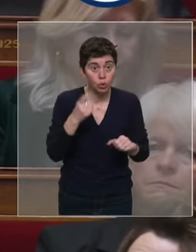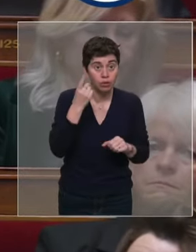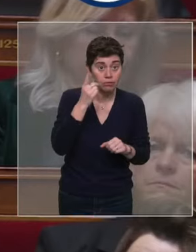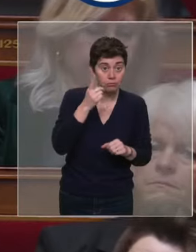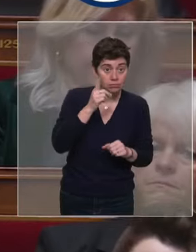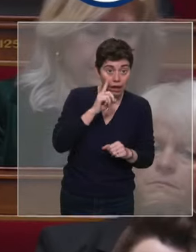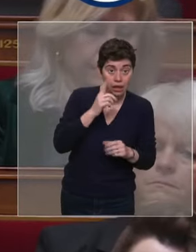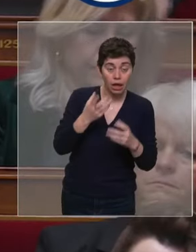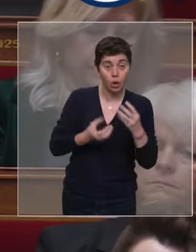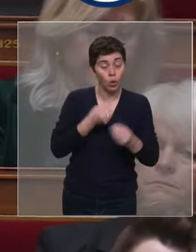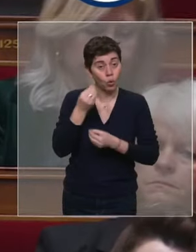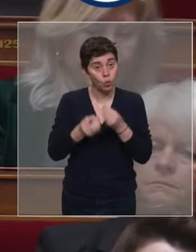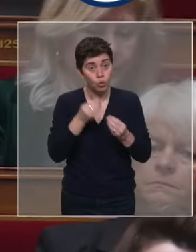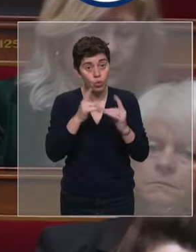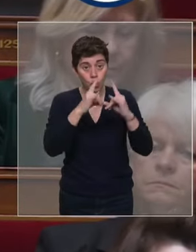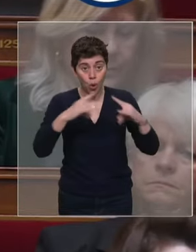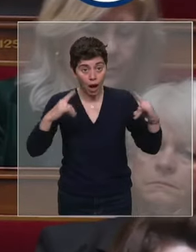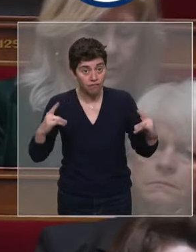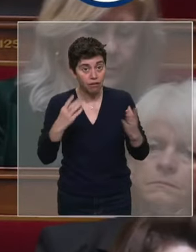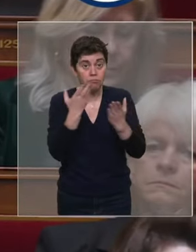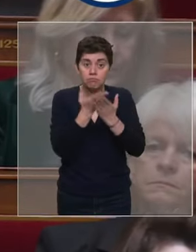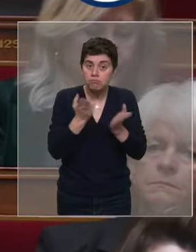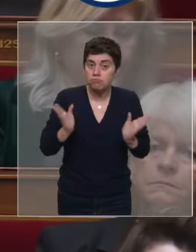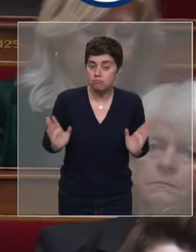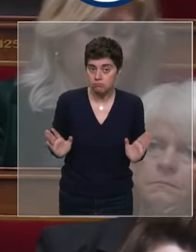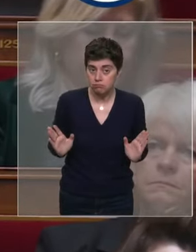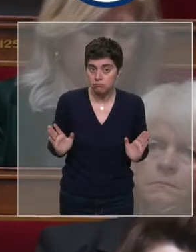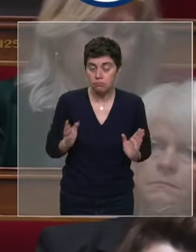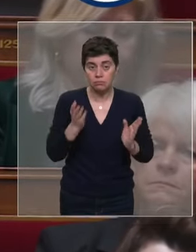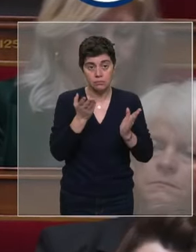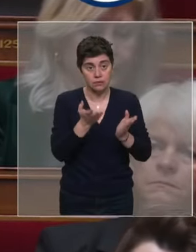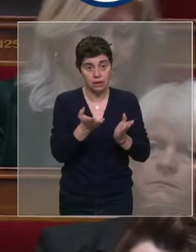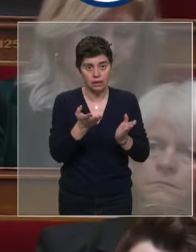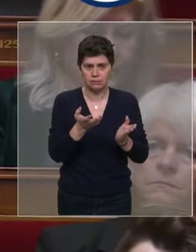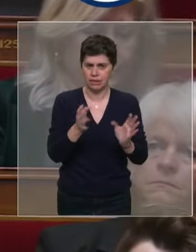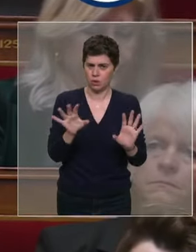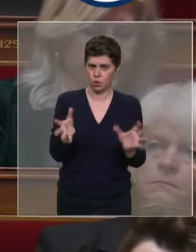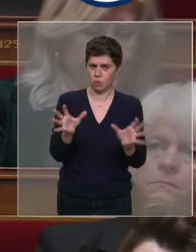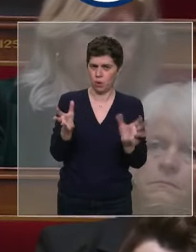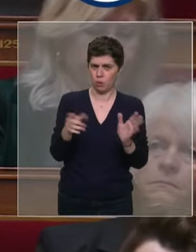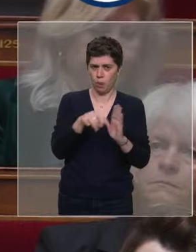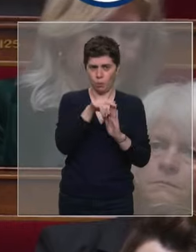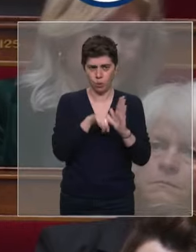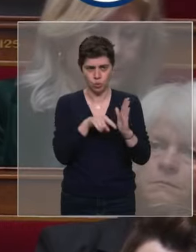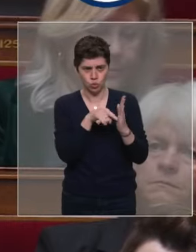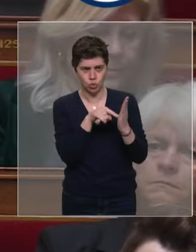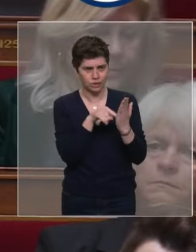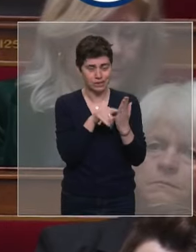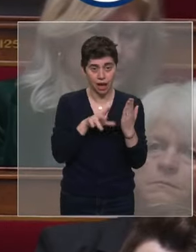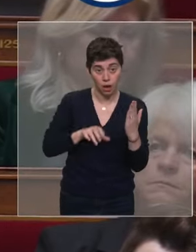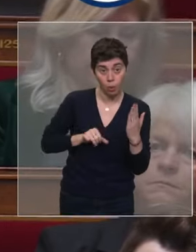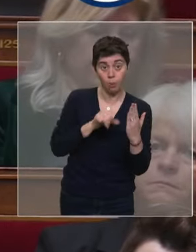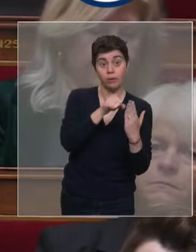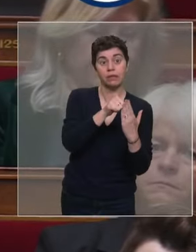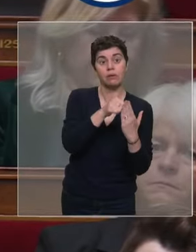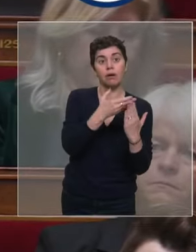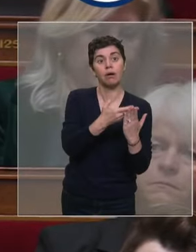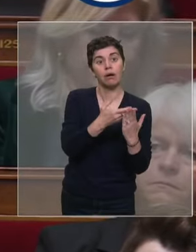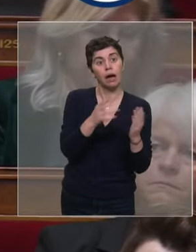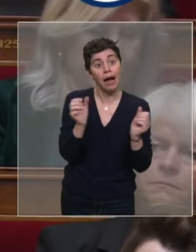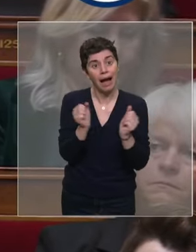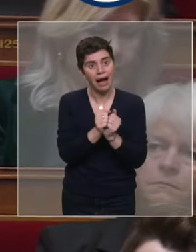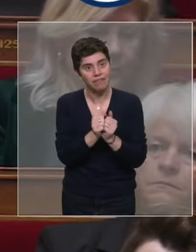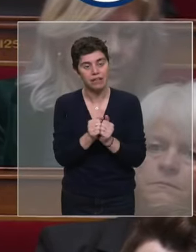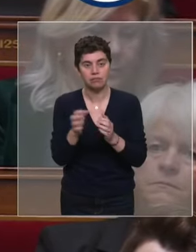cher à ma collègue Agnès Yéma-Lebodo, comment comptez-vous apprécier l'expression de ces mesures compensatoires sans mettre à mal